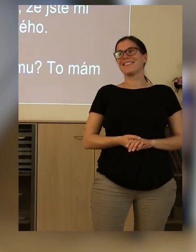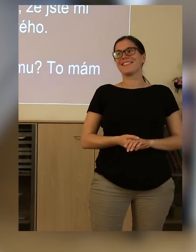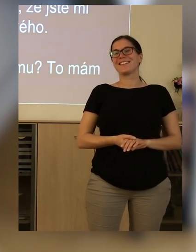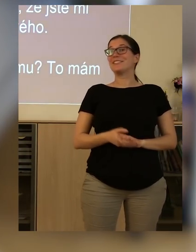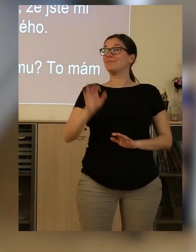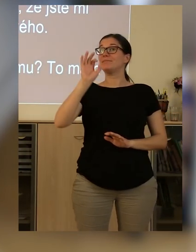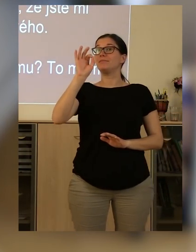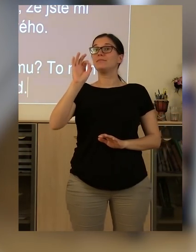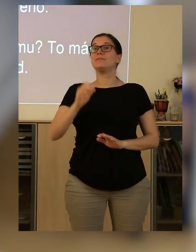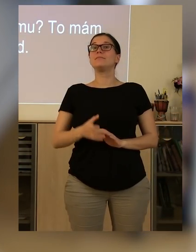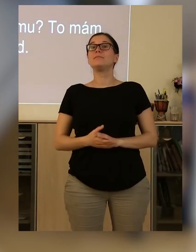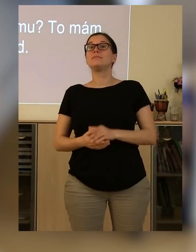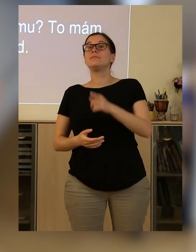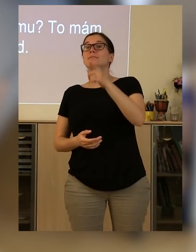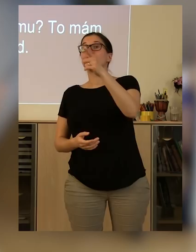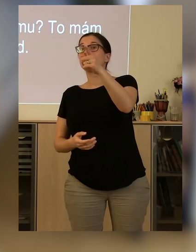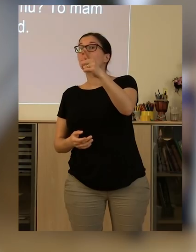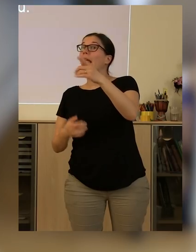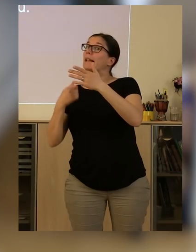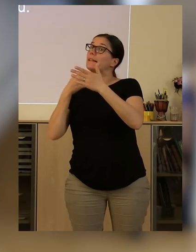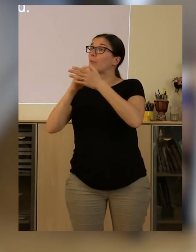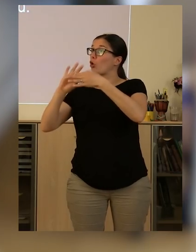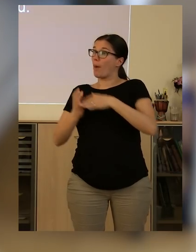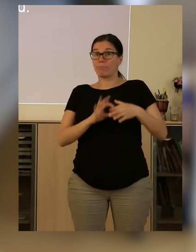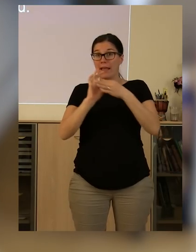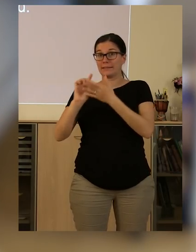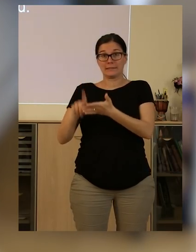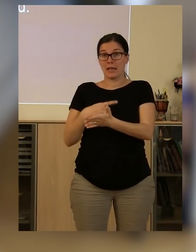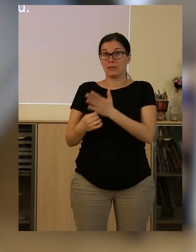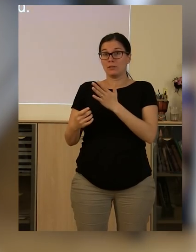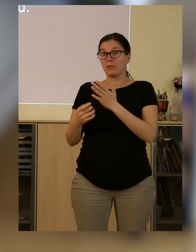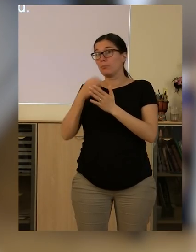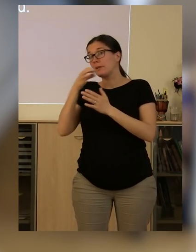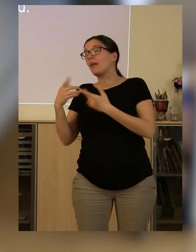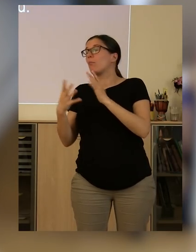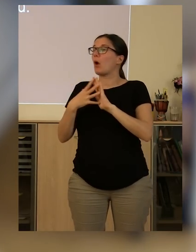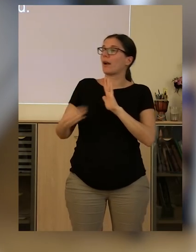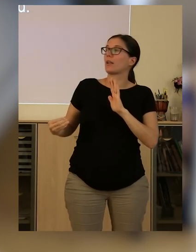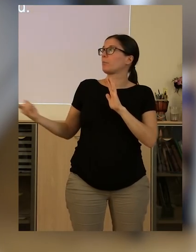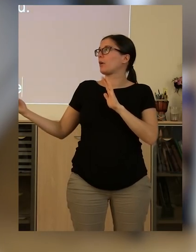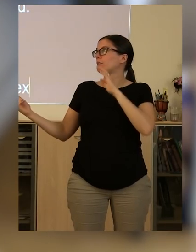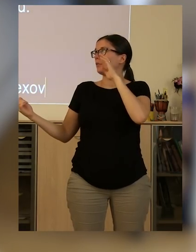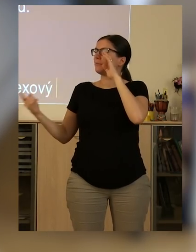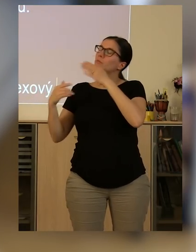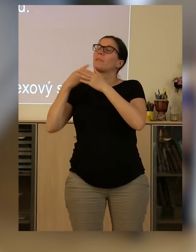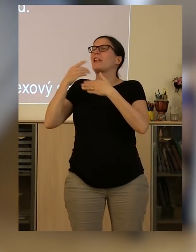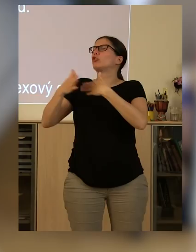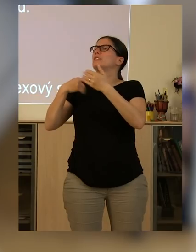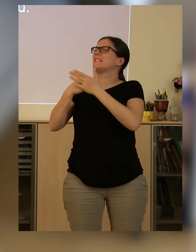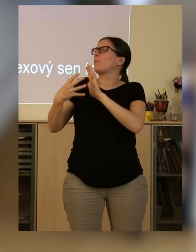Tak jo, přát... Ale to je to teda komplexový sen tohle? Nebo už archetypový? To je čistě archetypový